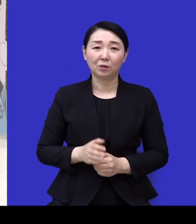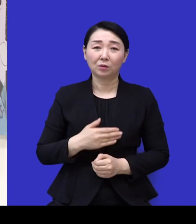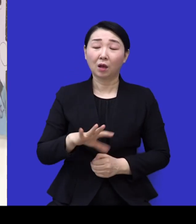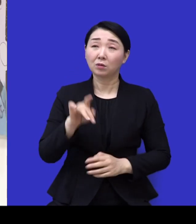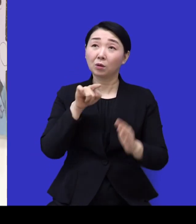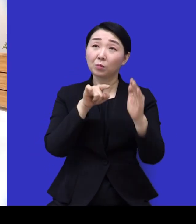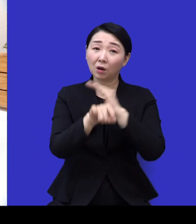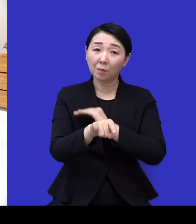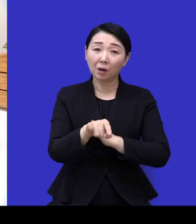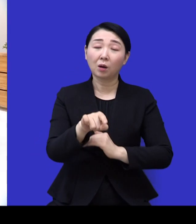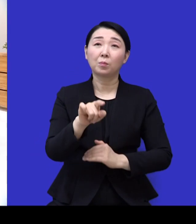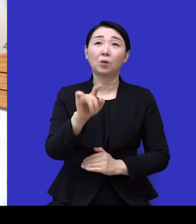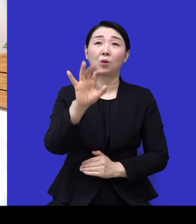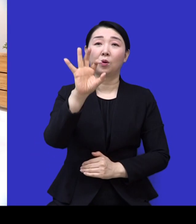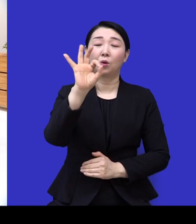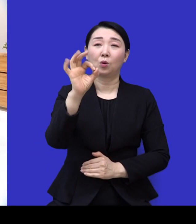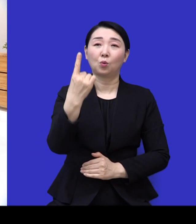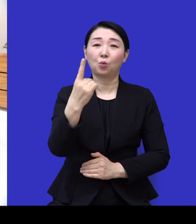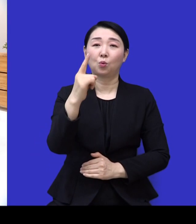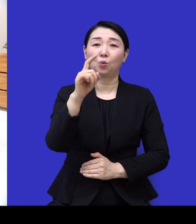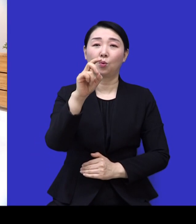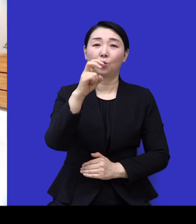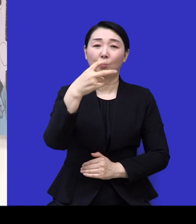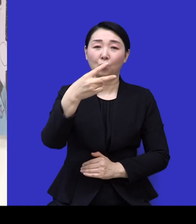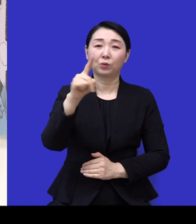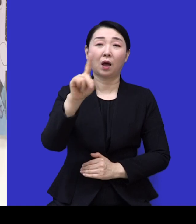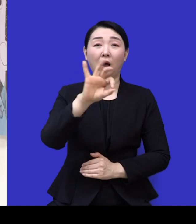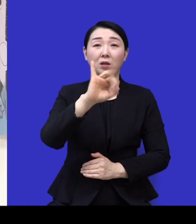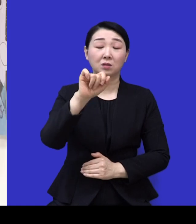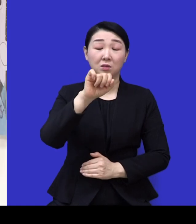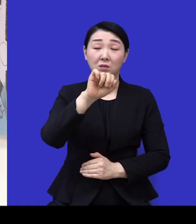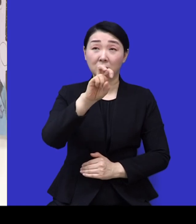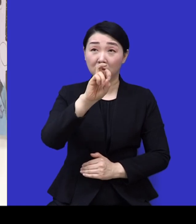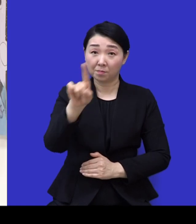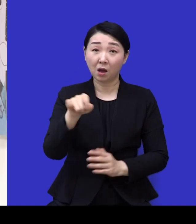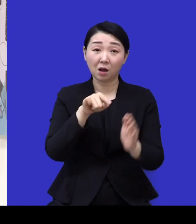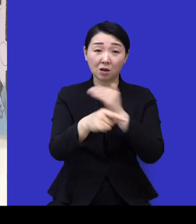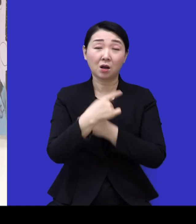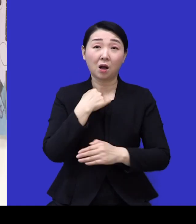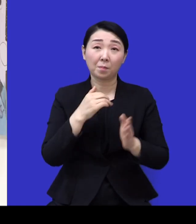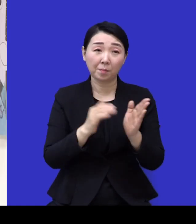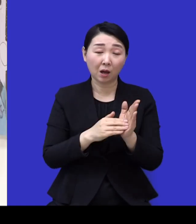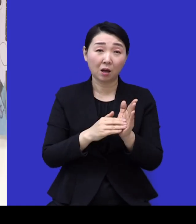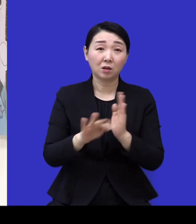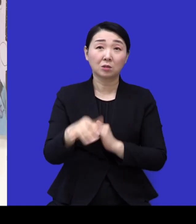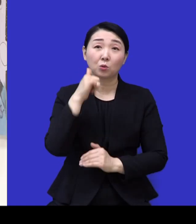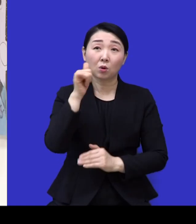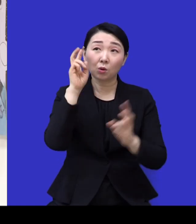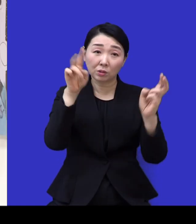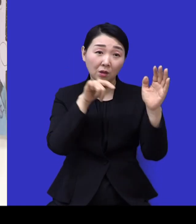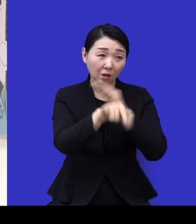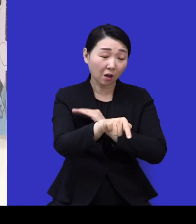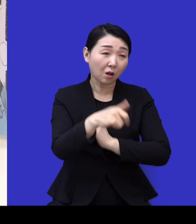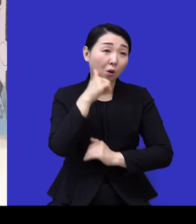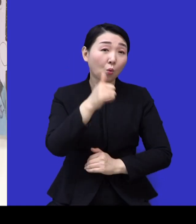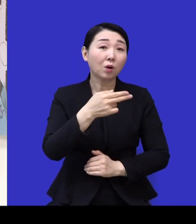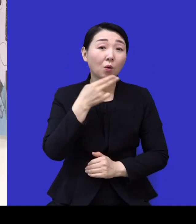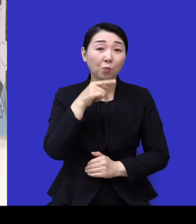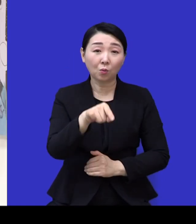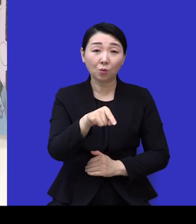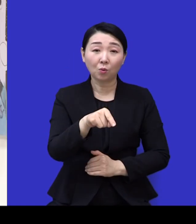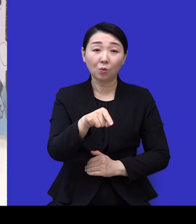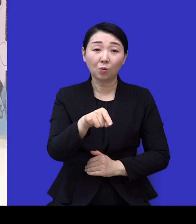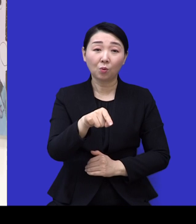가봤는데 오다이바라는 데를 갔었는데 예, 도쿄에? 일본에. 예, 예. 근데 코카콜라 매장에 들어가는데 세상에 콜라는 안 팔고